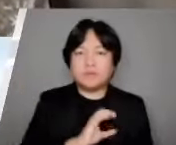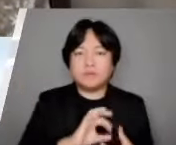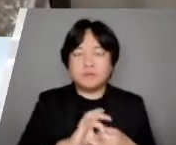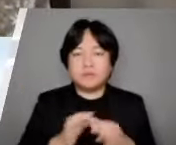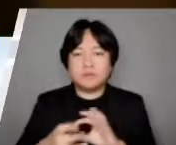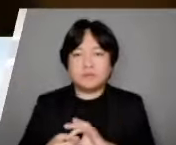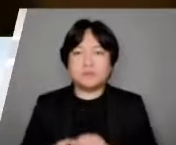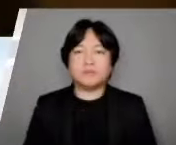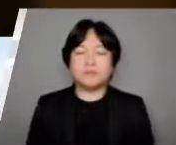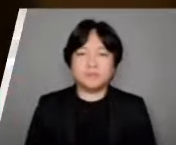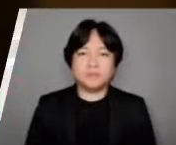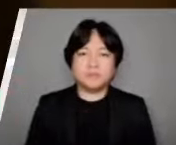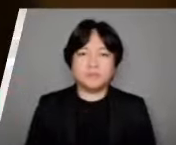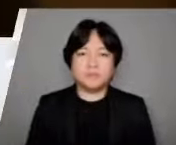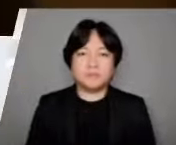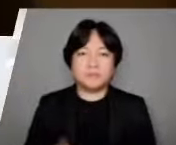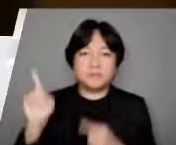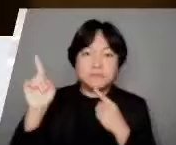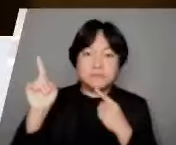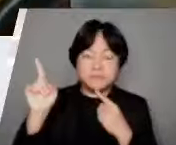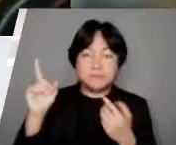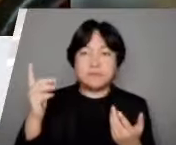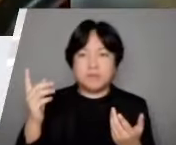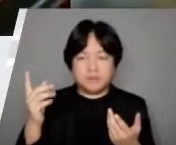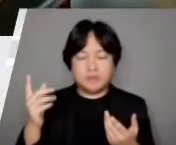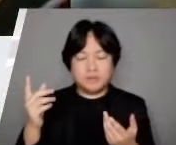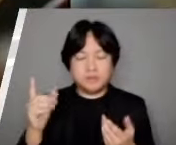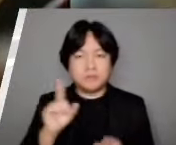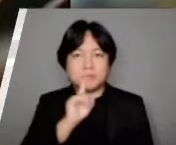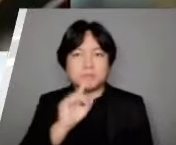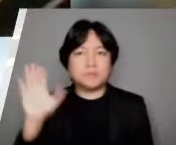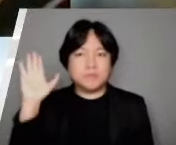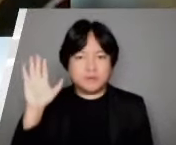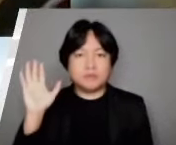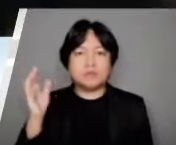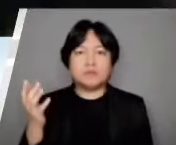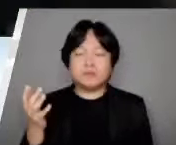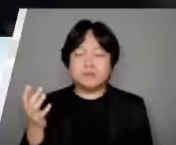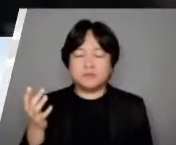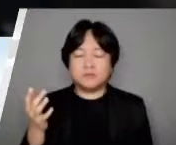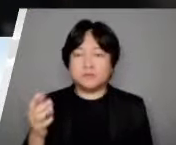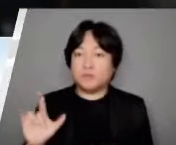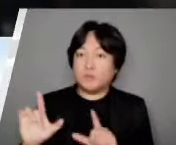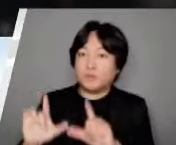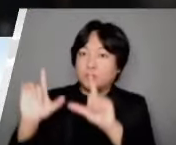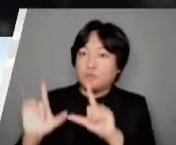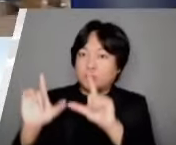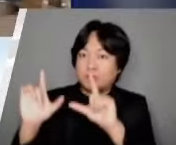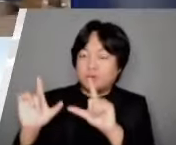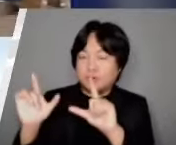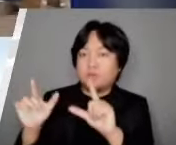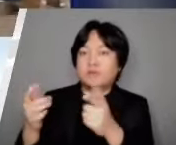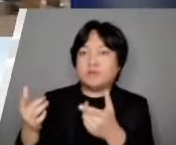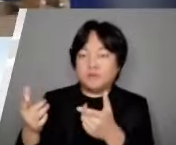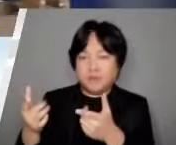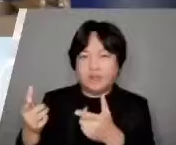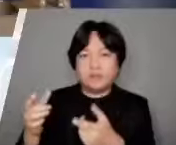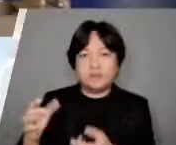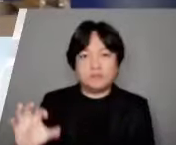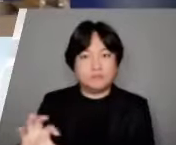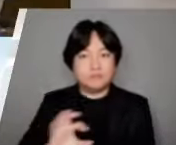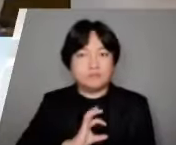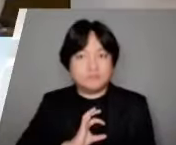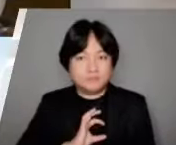we have delivered gold. We broke Tokyo Olympics medal haul. For